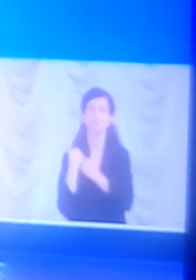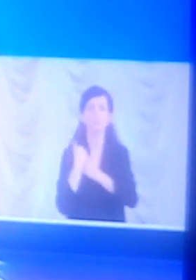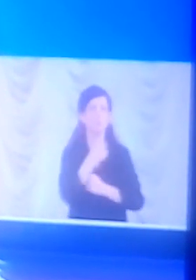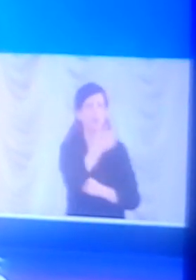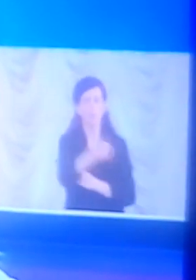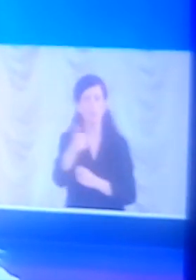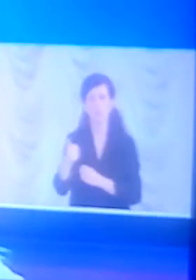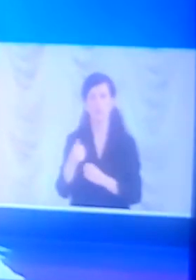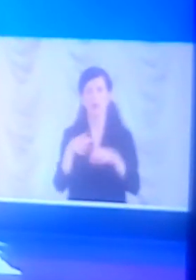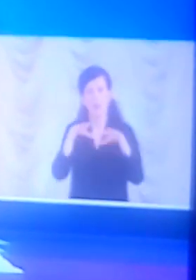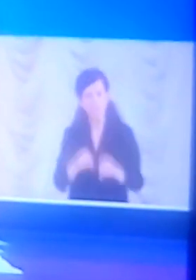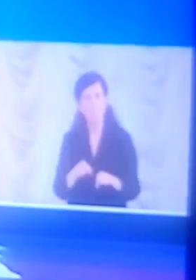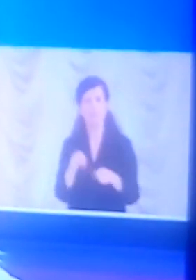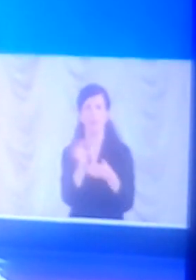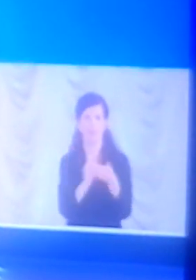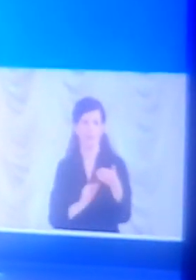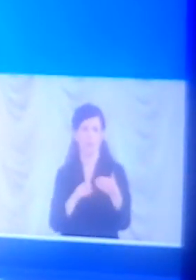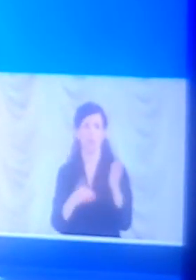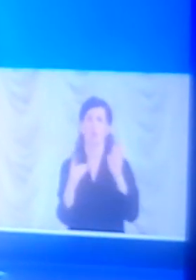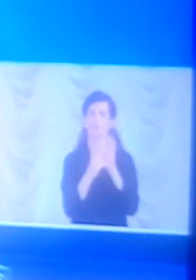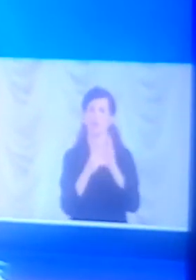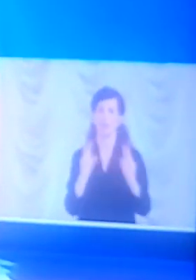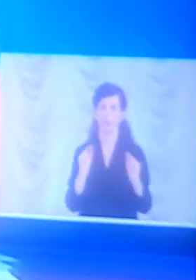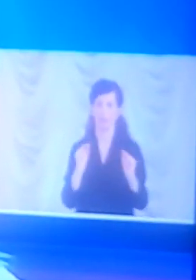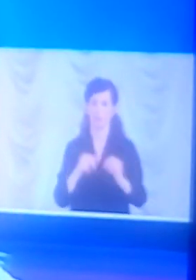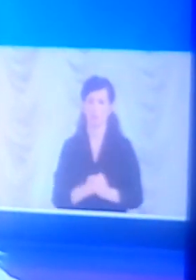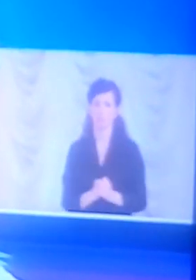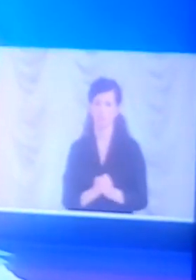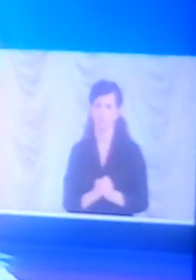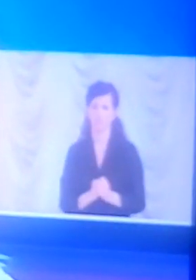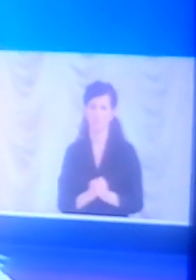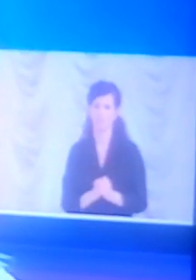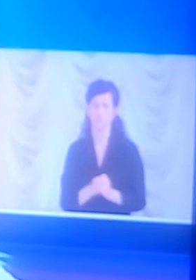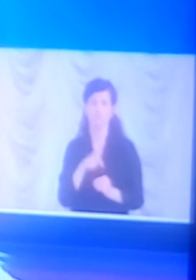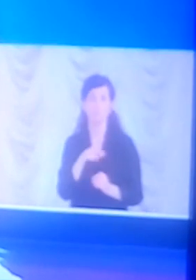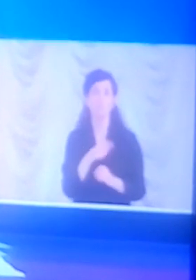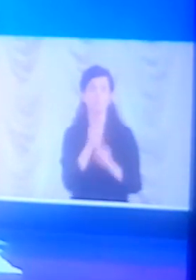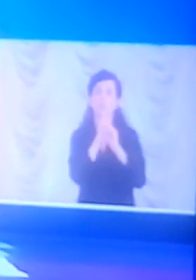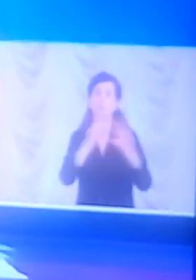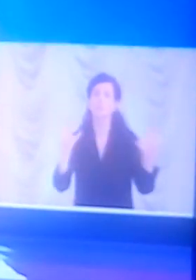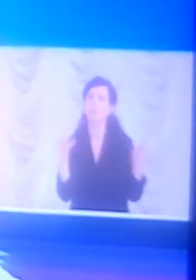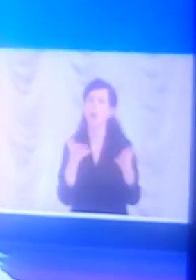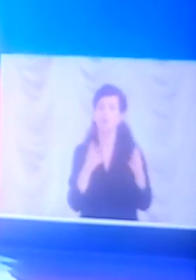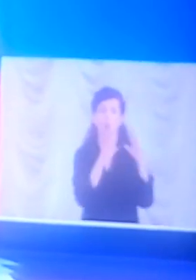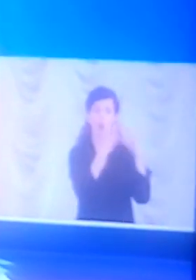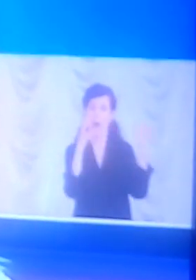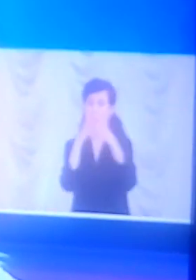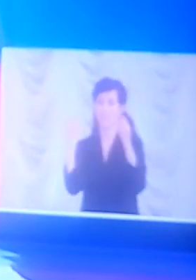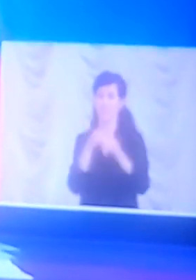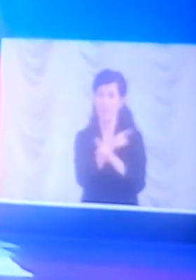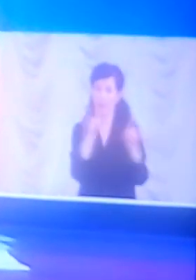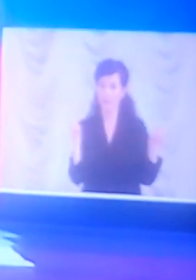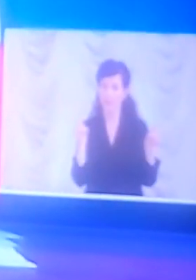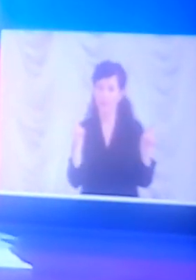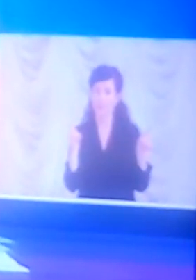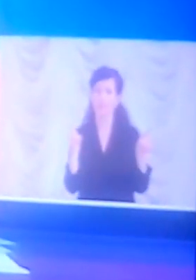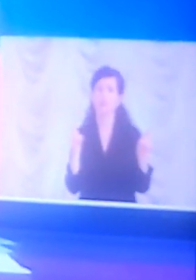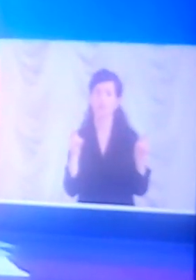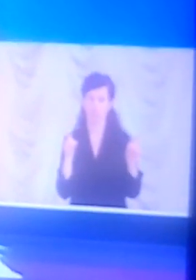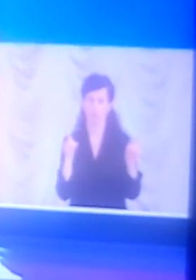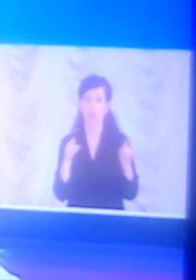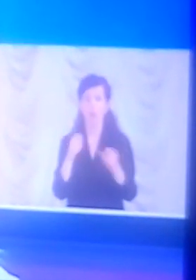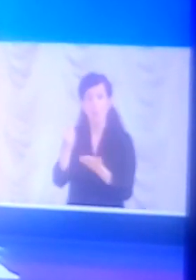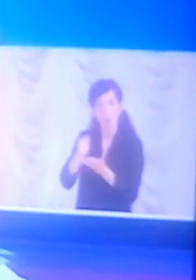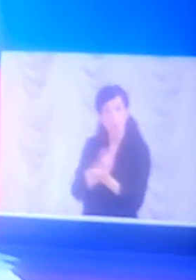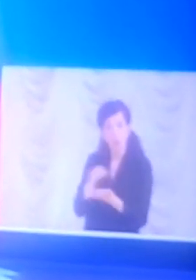questa sottoscrizione. Quindi il messaggio da dar subito a tutte queste aziende: attenzione, recuperate subito questo nuovo